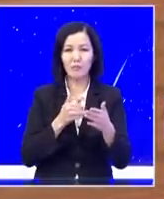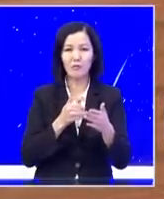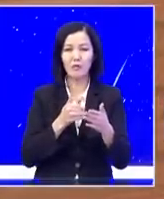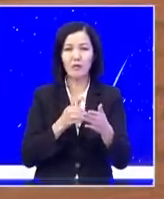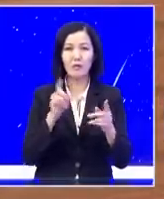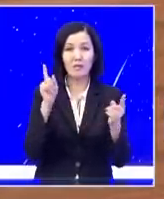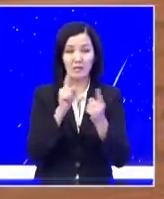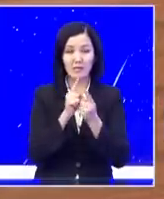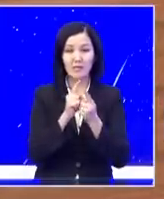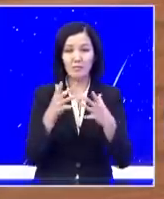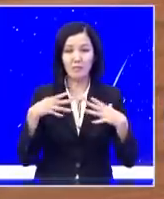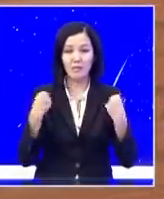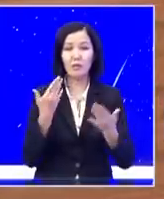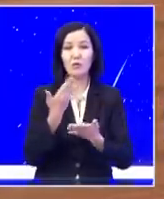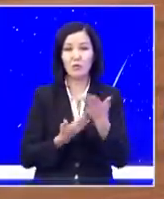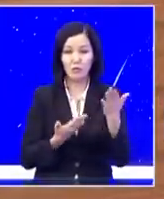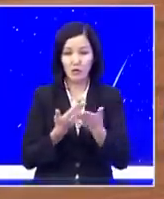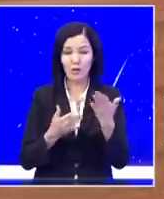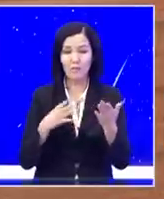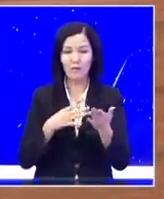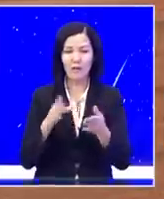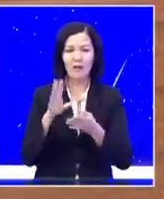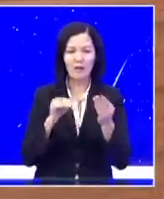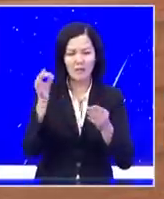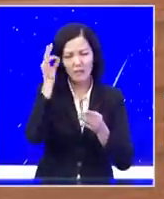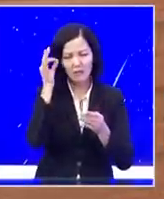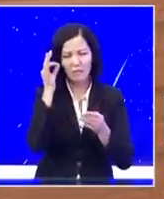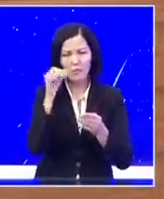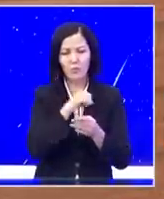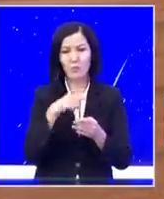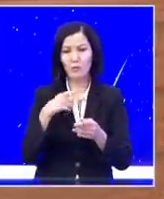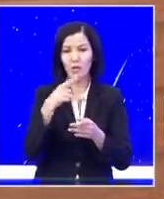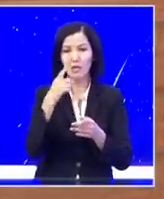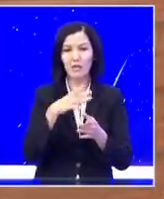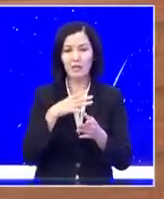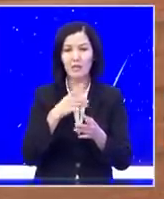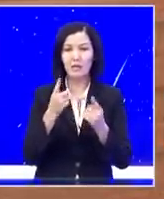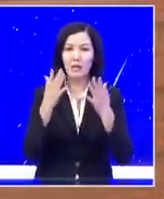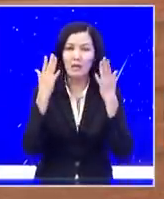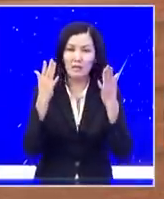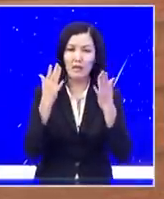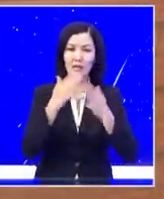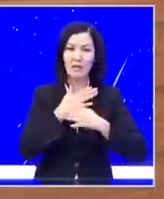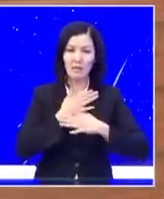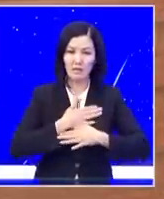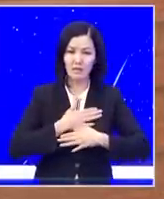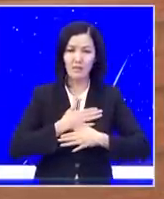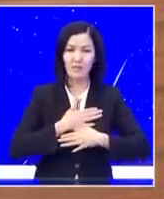шыққанда, сол қайта-қайта есіме түсе береді. Өз айтады. Әрине, Алла Тағалаға ризамын